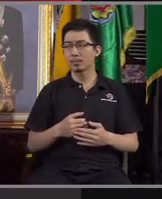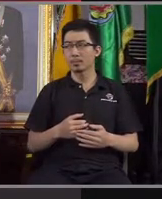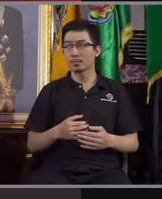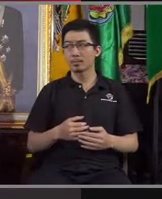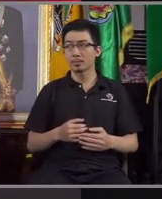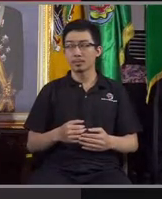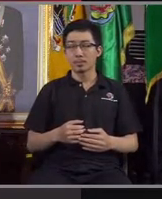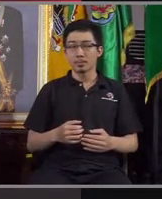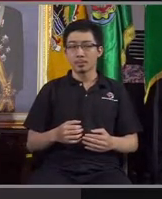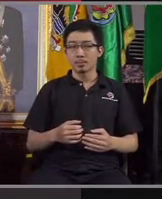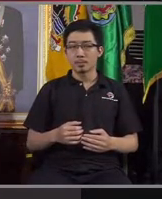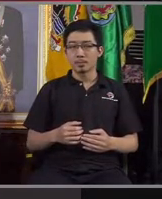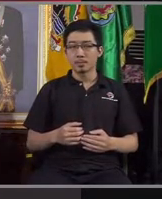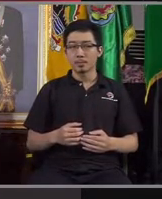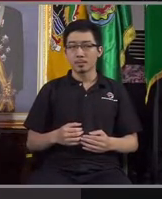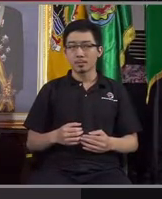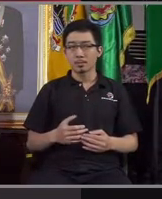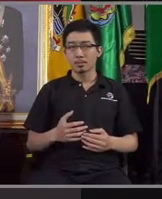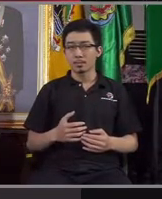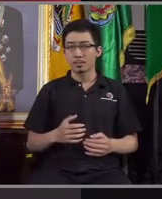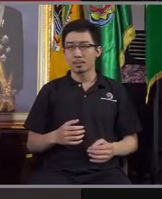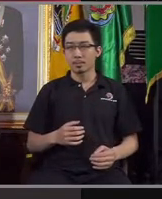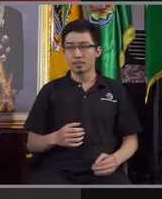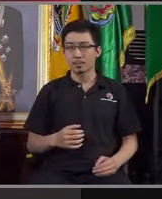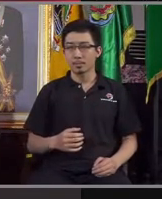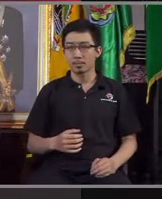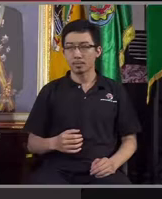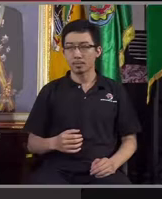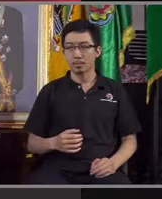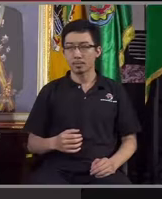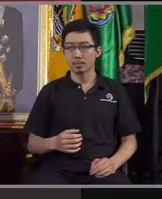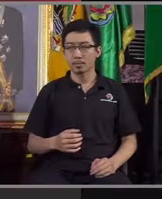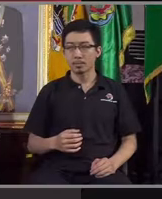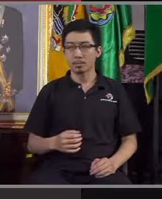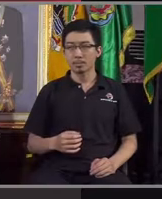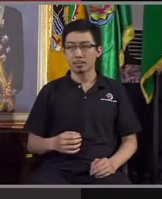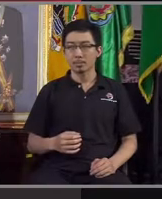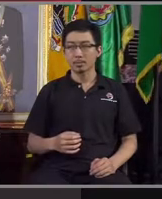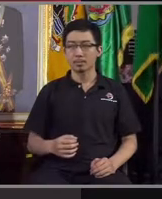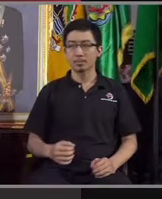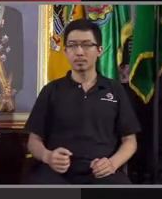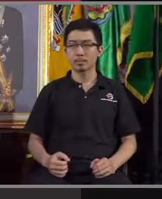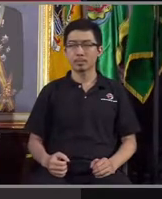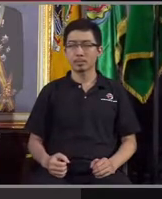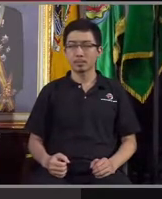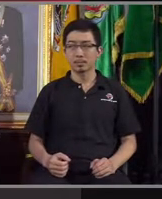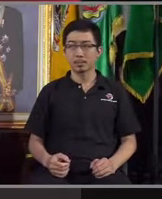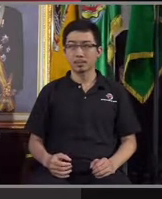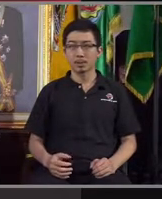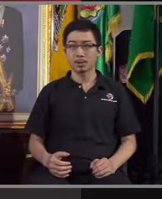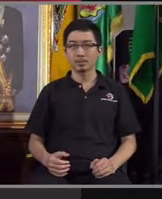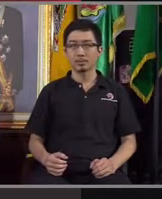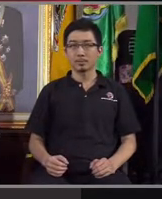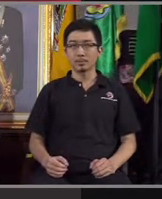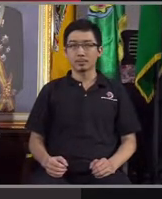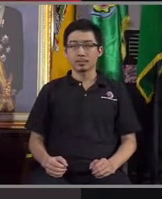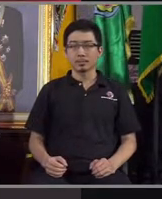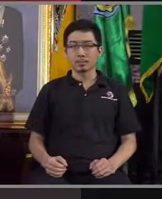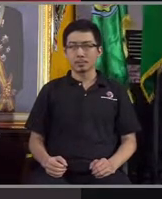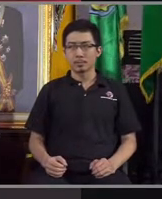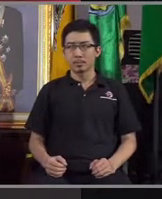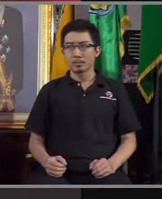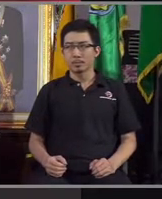harus sudah ada sebagai lahan untuk ruang terbuka hijau. Sekarang baru sekitar